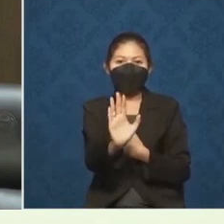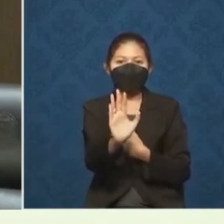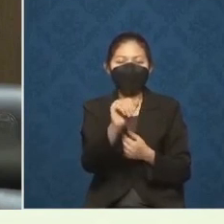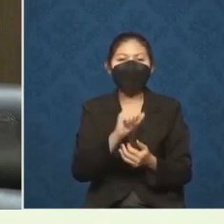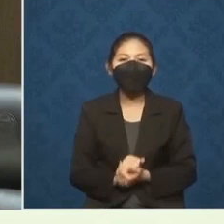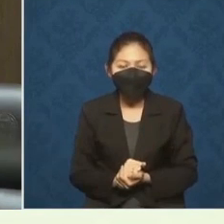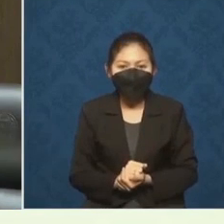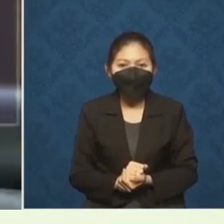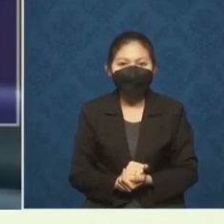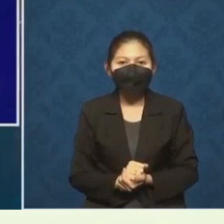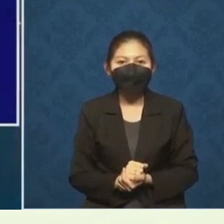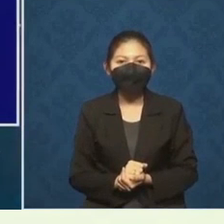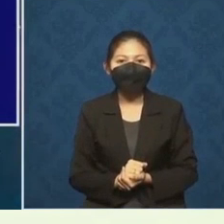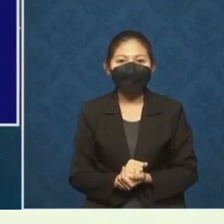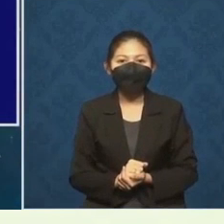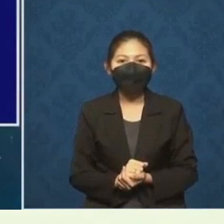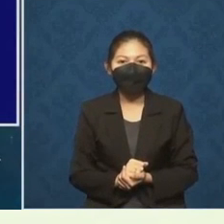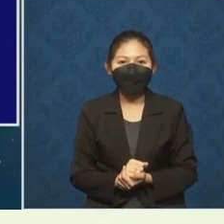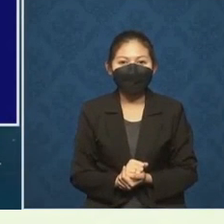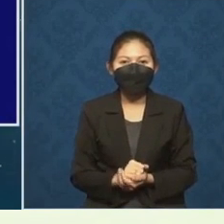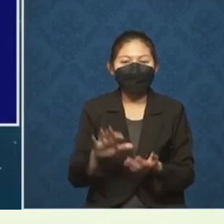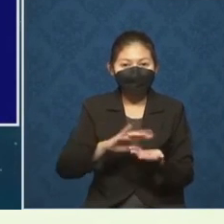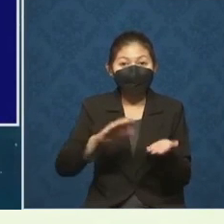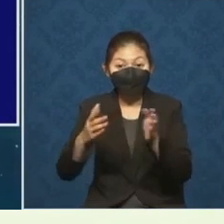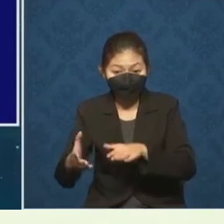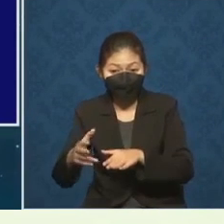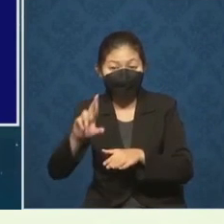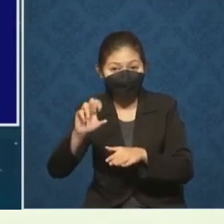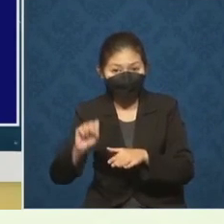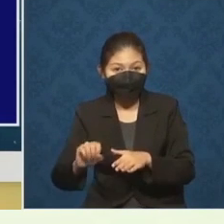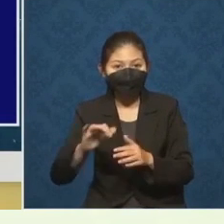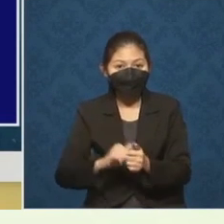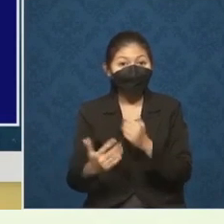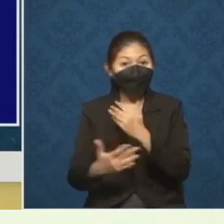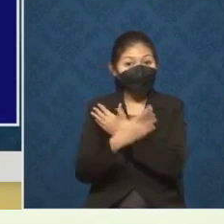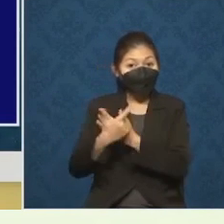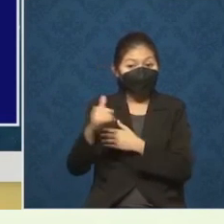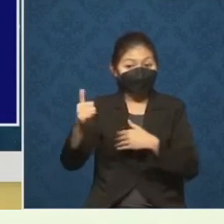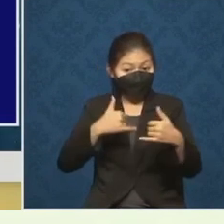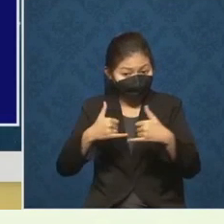านะครับถ้ายุบสภาโอกาสจะกลับมาอีกไหม